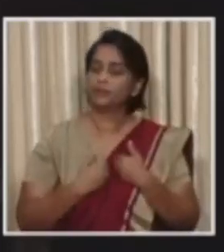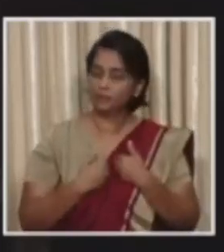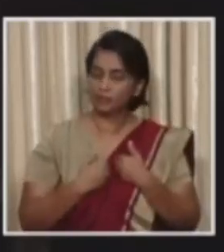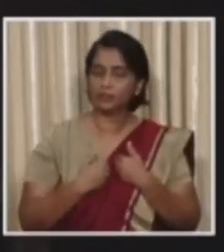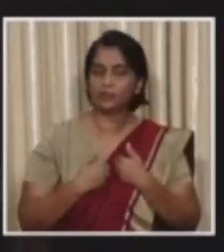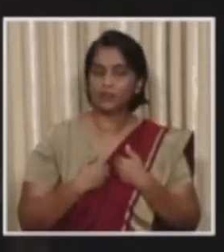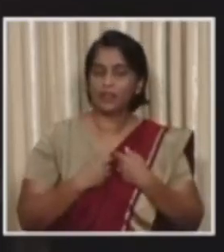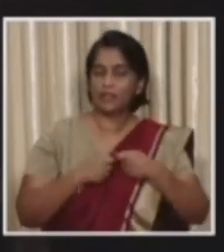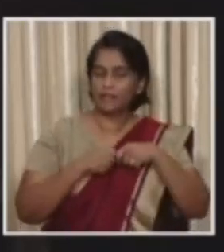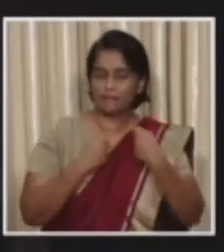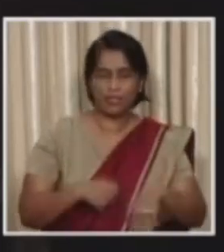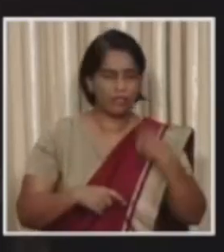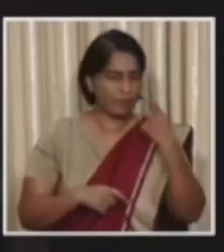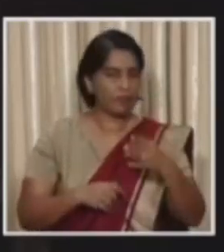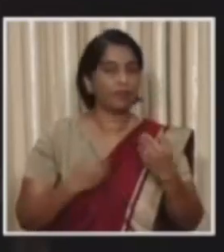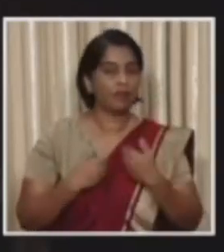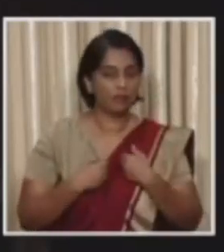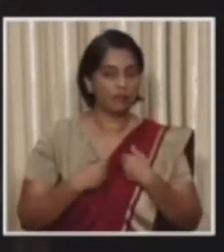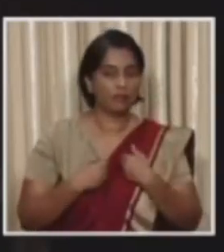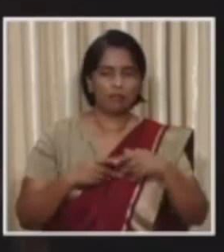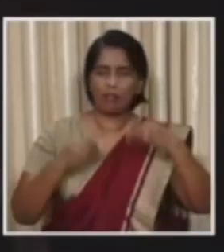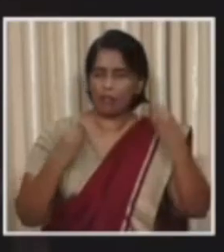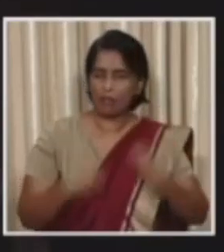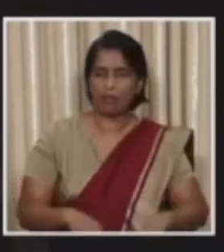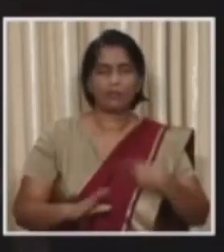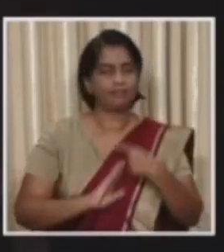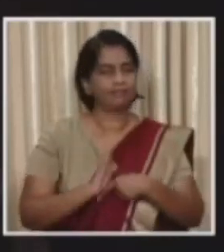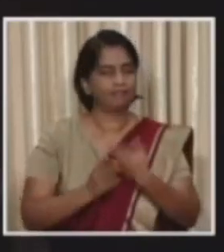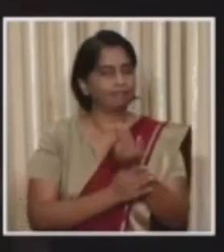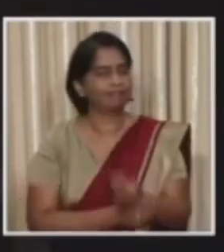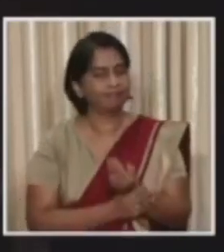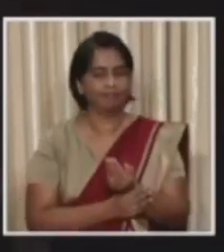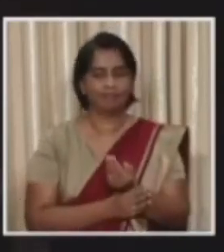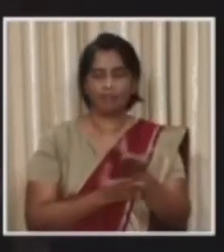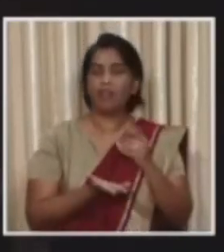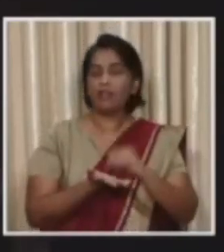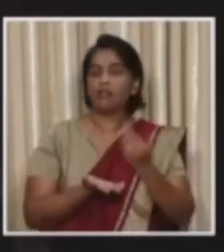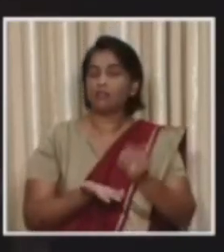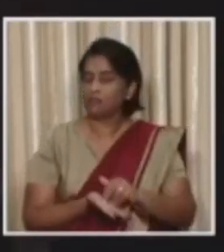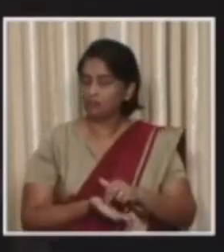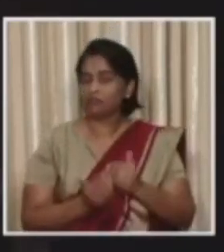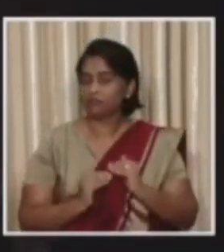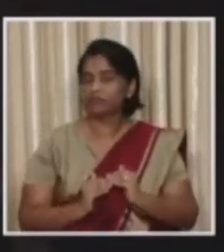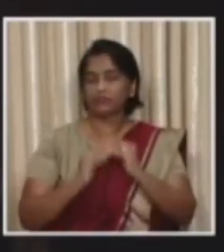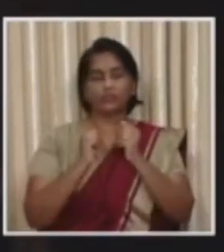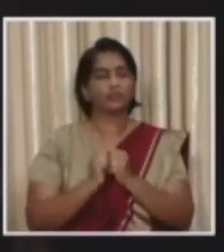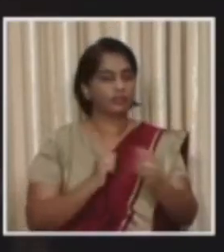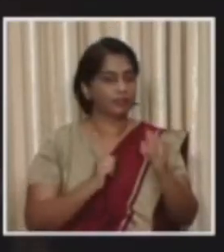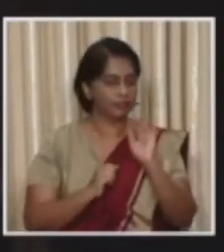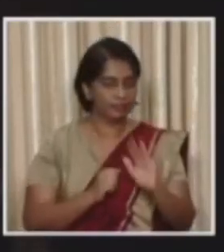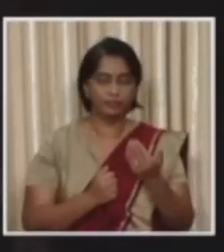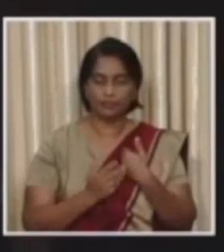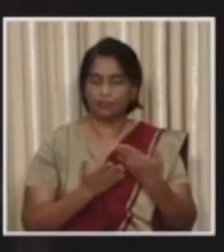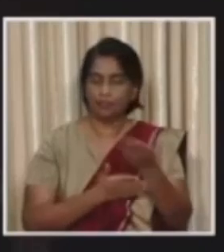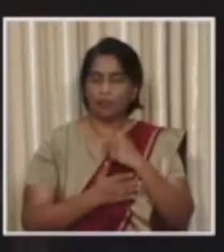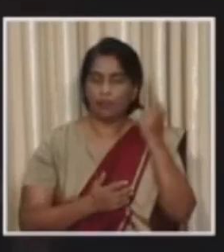වැය කළ නිසා අපි අර දනින් වැටුණු දේශයක් දනින් වැටි නැගිටින දේශයක් බවට පත් වී ඉන්න එක අපි සියලු